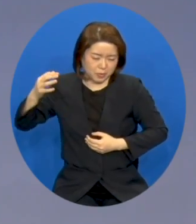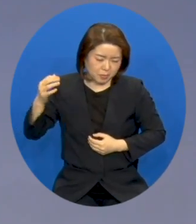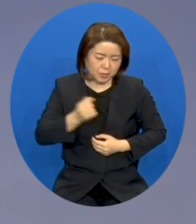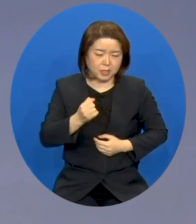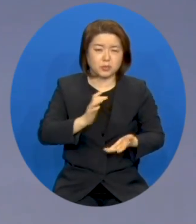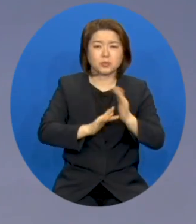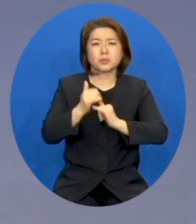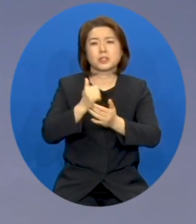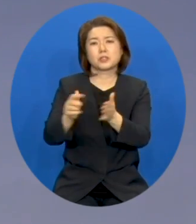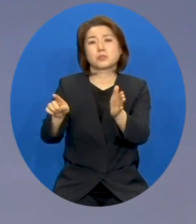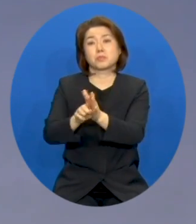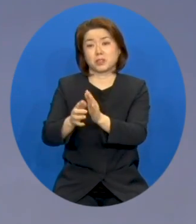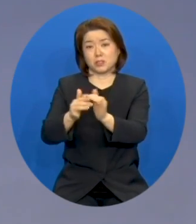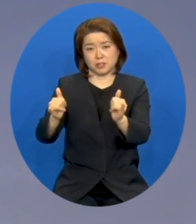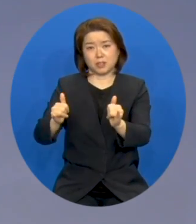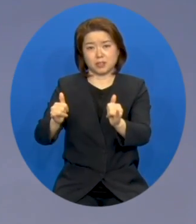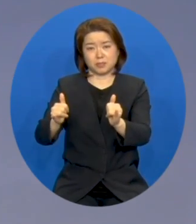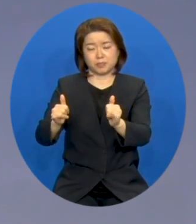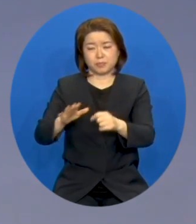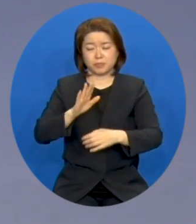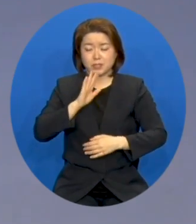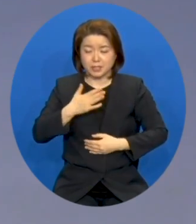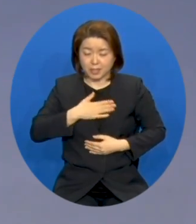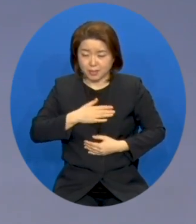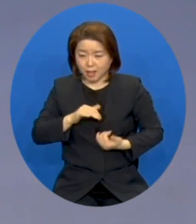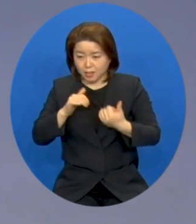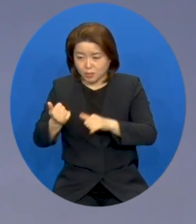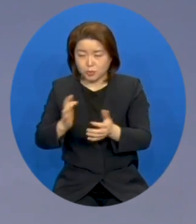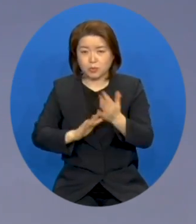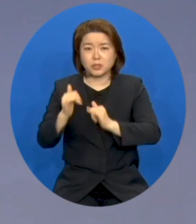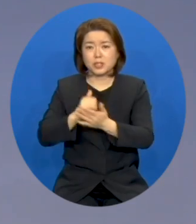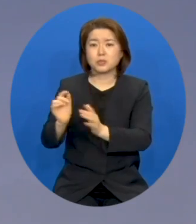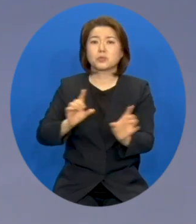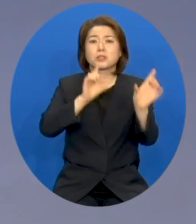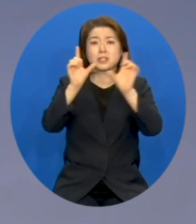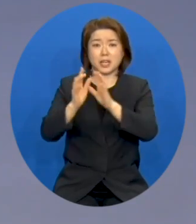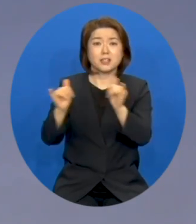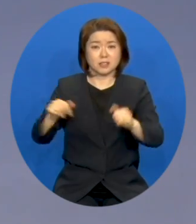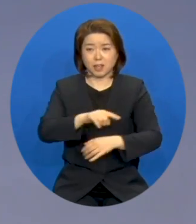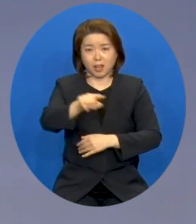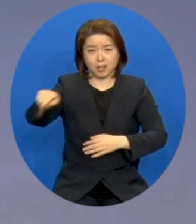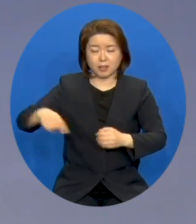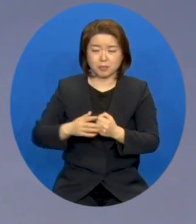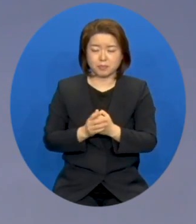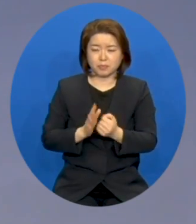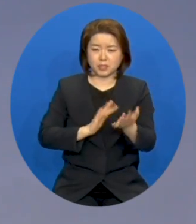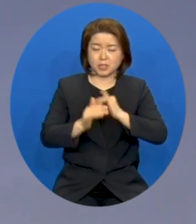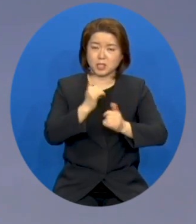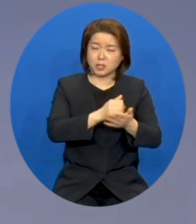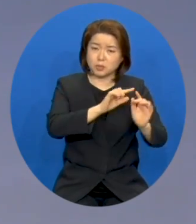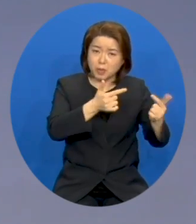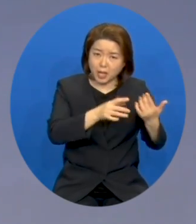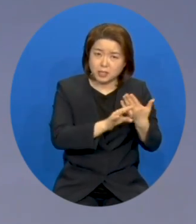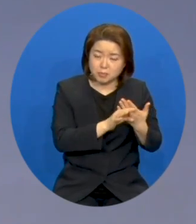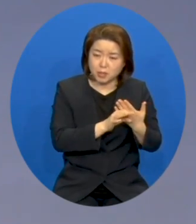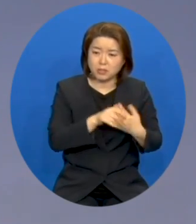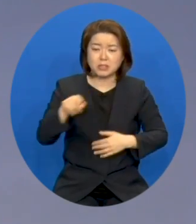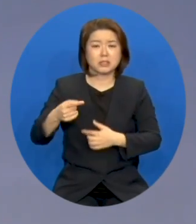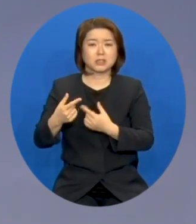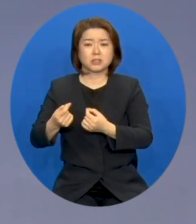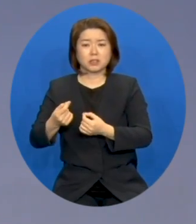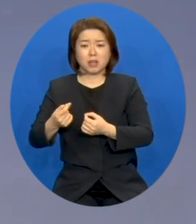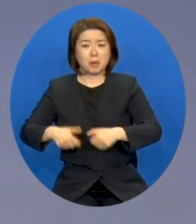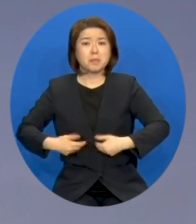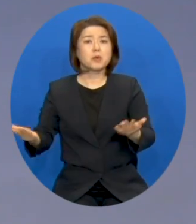믿었던 사람들입니다. 진짜 나는 죽고 예수로 사는 사람들이었죠. 예수님 아니면 그렇게까지 할